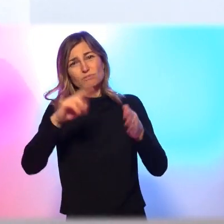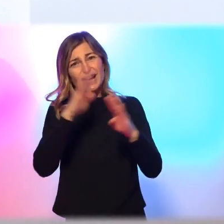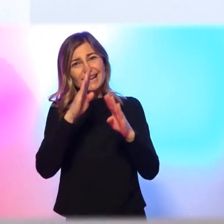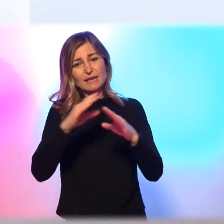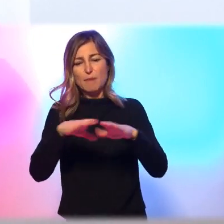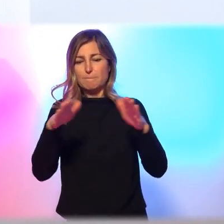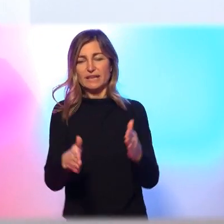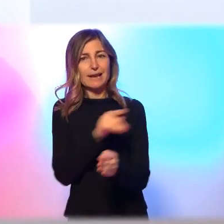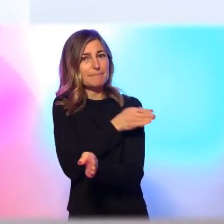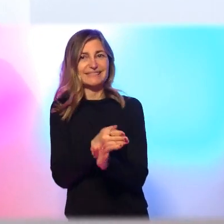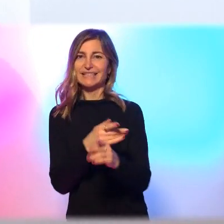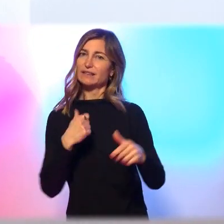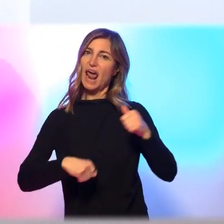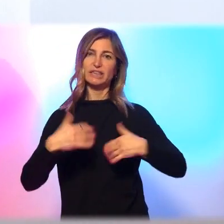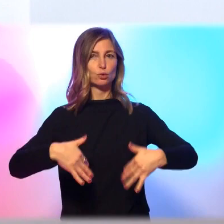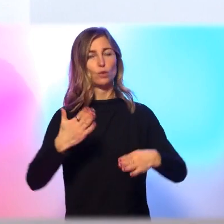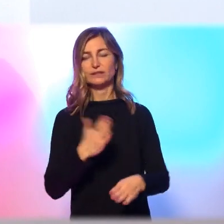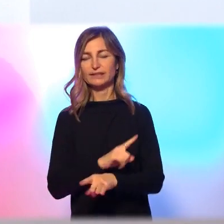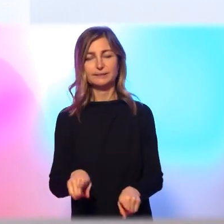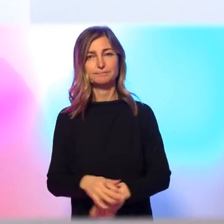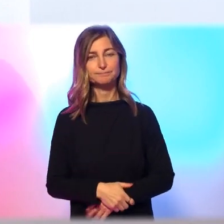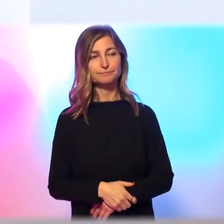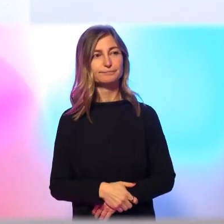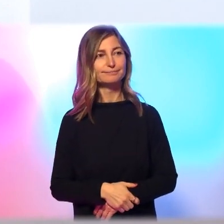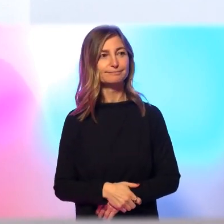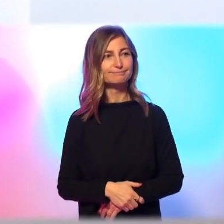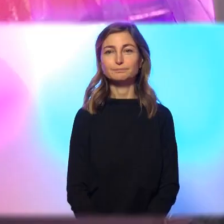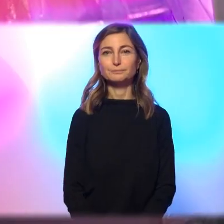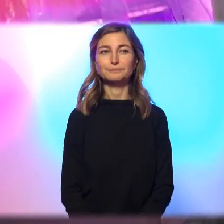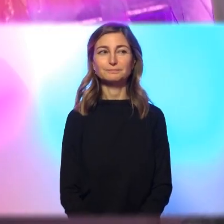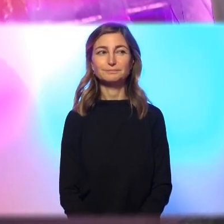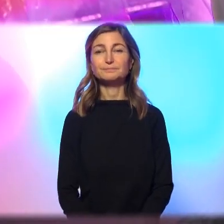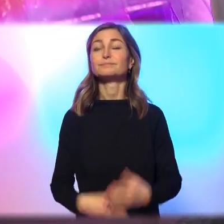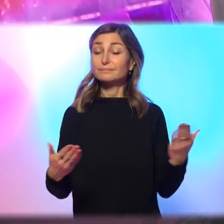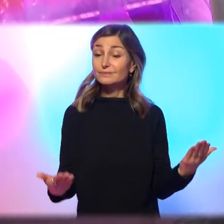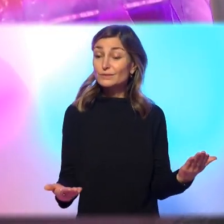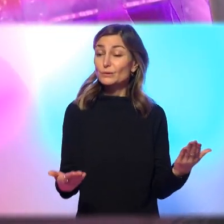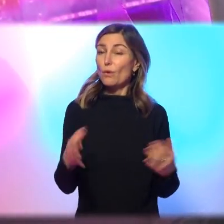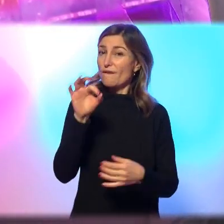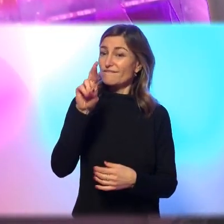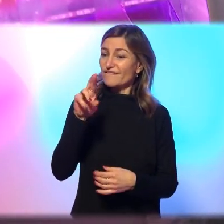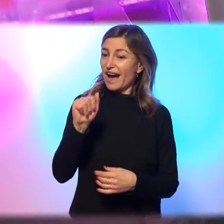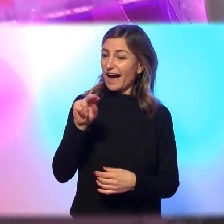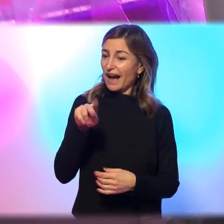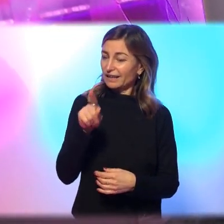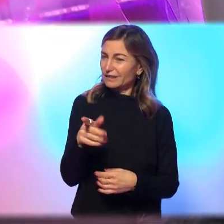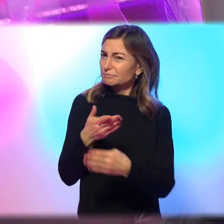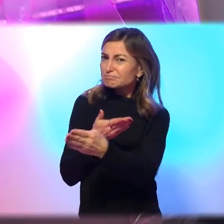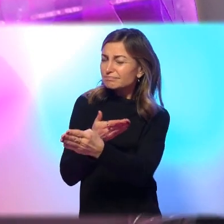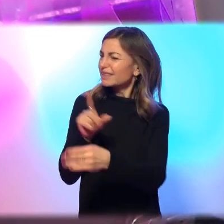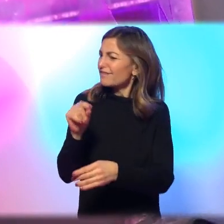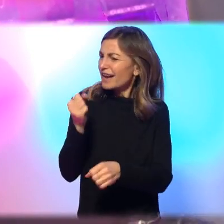gewisse Begeisterung dafür auslösen kann. Das tut dieses Klimapaket leider nicht. Frank, was machen Sie jeden Tag